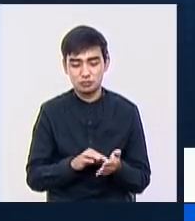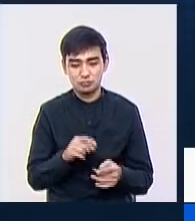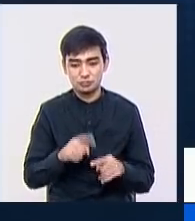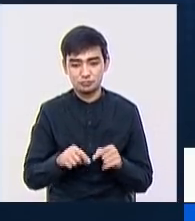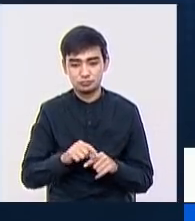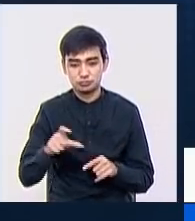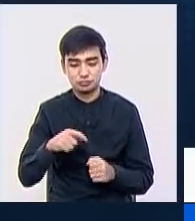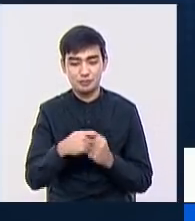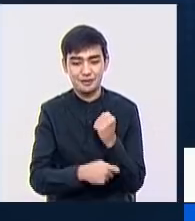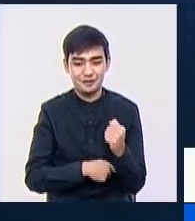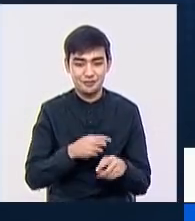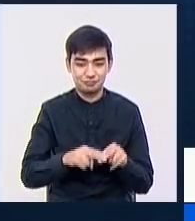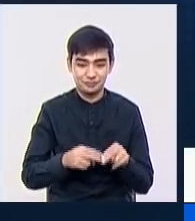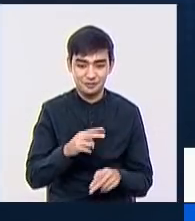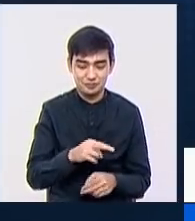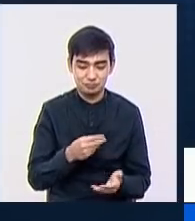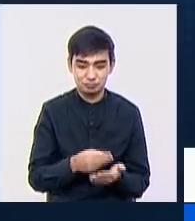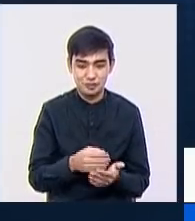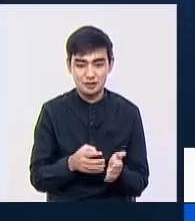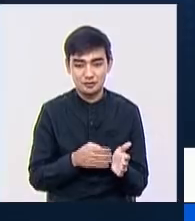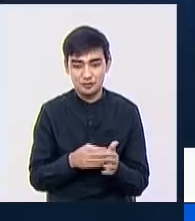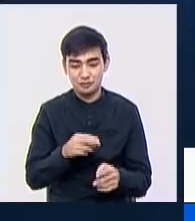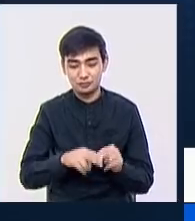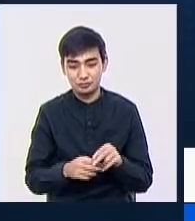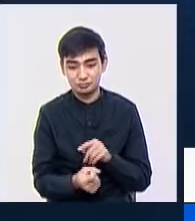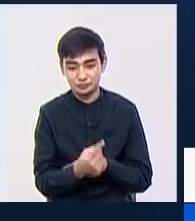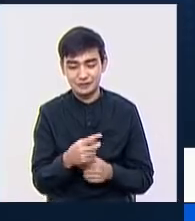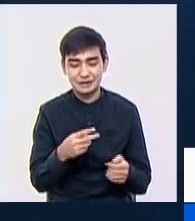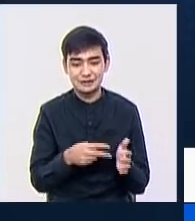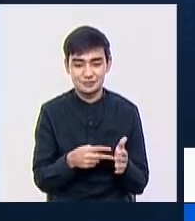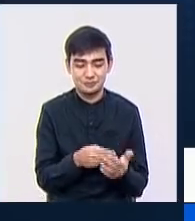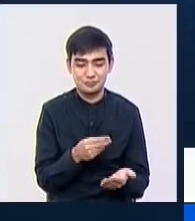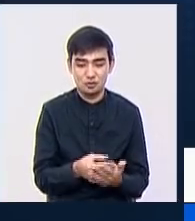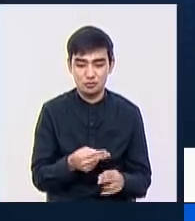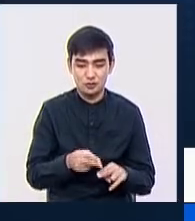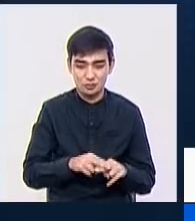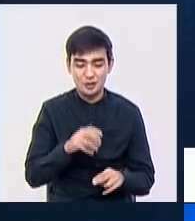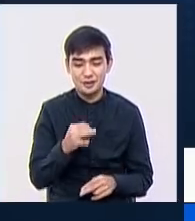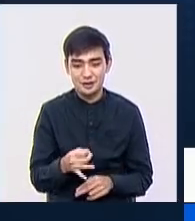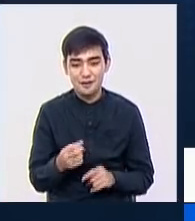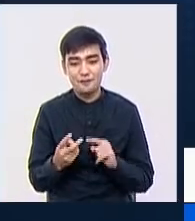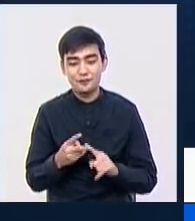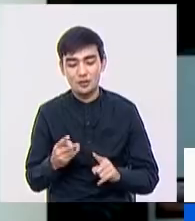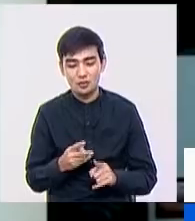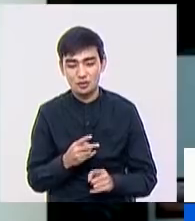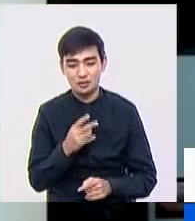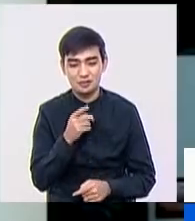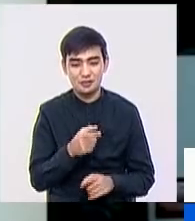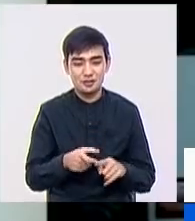на стройматериалы, когда возникает дефицит стройматериалов, соответственно, цена растет. И второе –